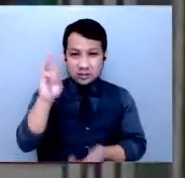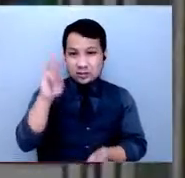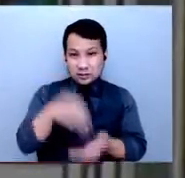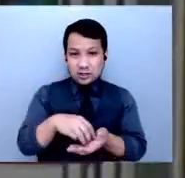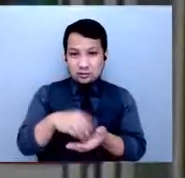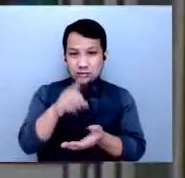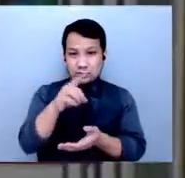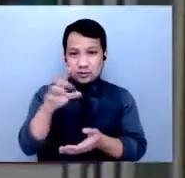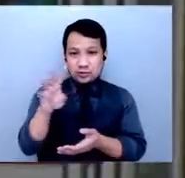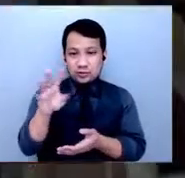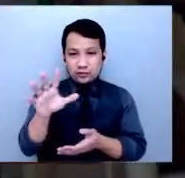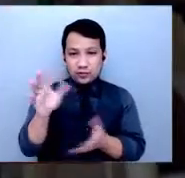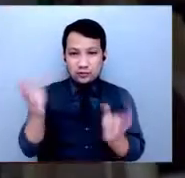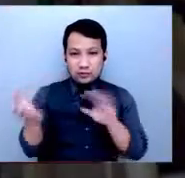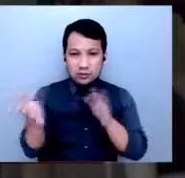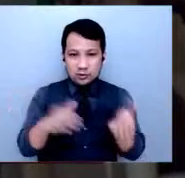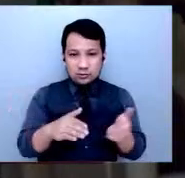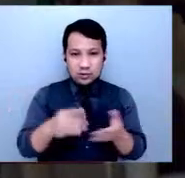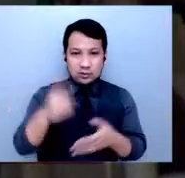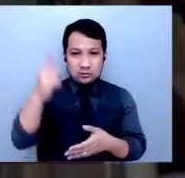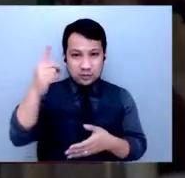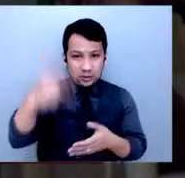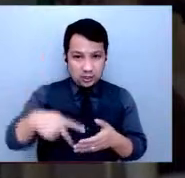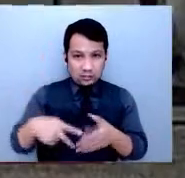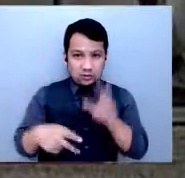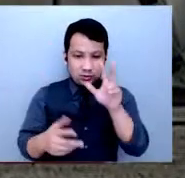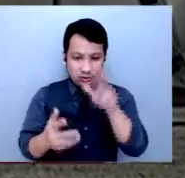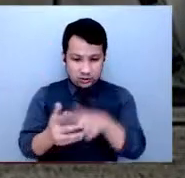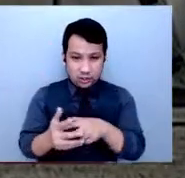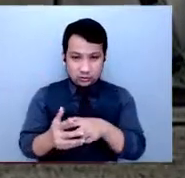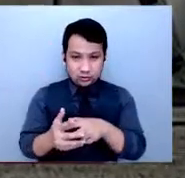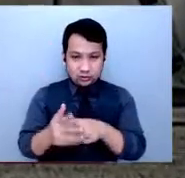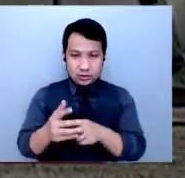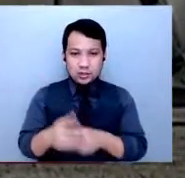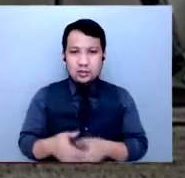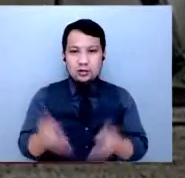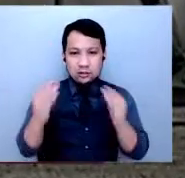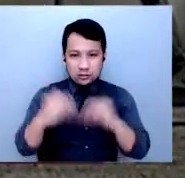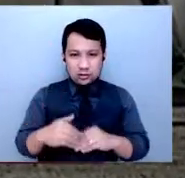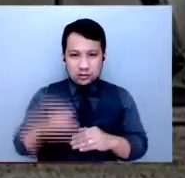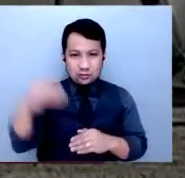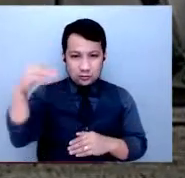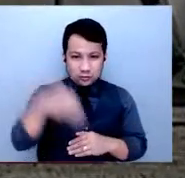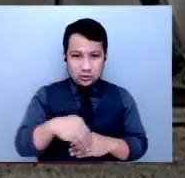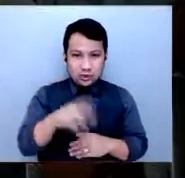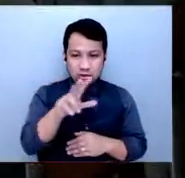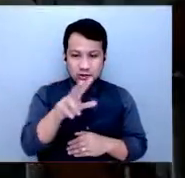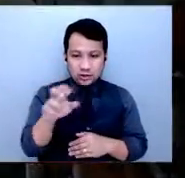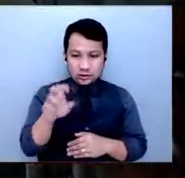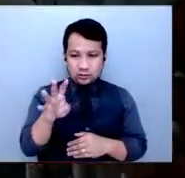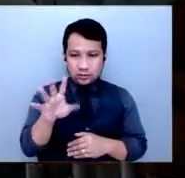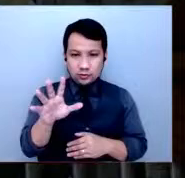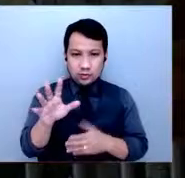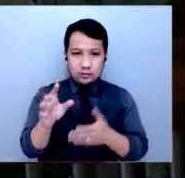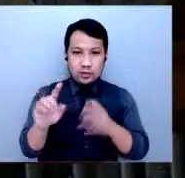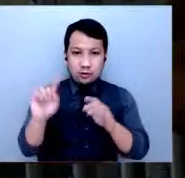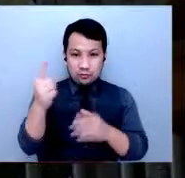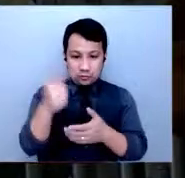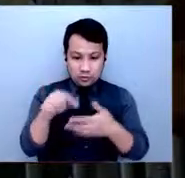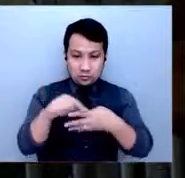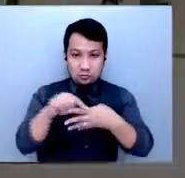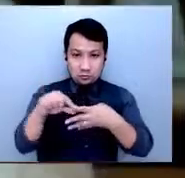6,145 deaths. Nangalahati ito noong Oktubre sa higit 3,000 hanggang sa bumaba sa 300 sa unang dalawang linggo ngayong